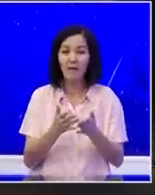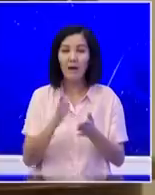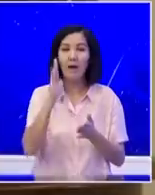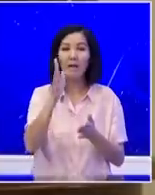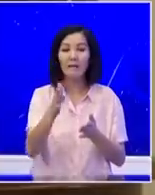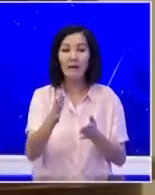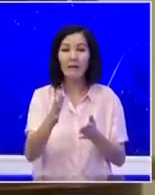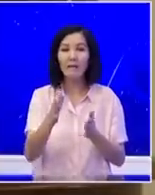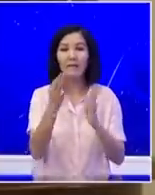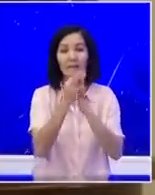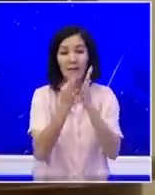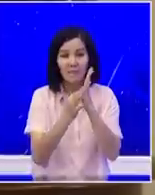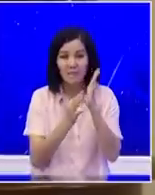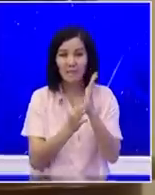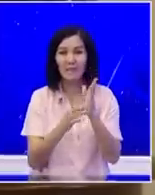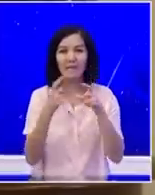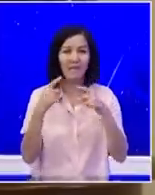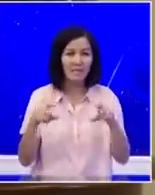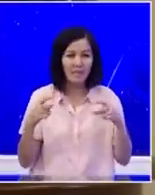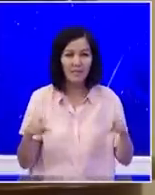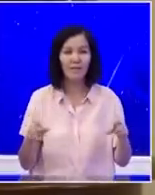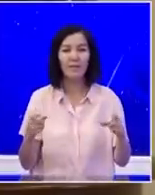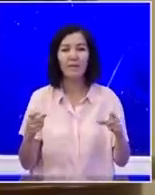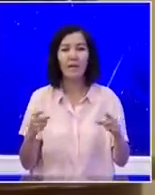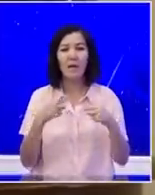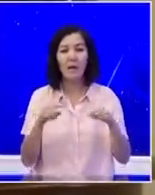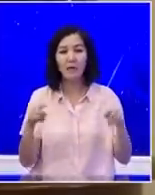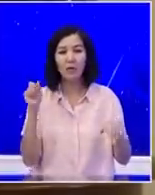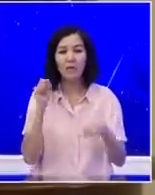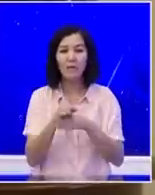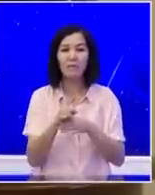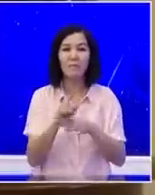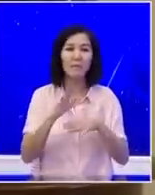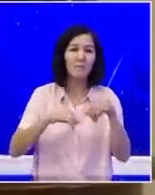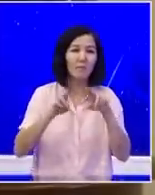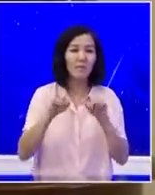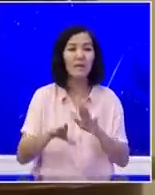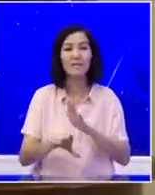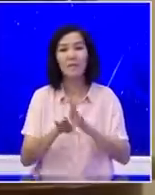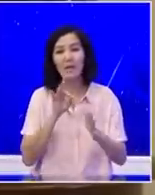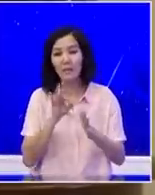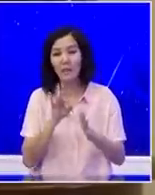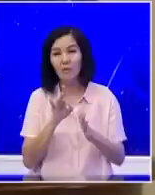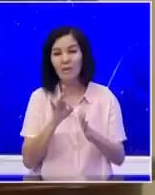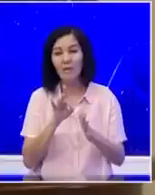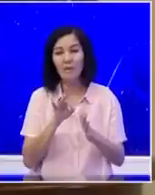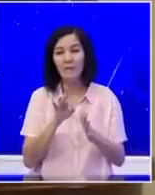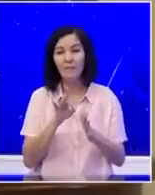Алдағы сынақтардан, ұлттық тестілеуден, мамандық таңдау